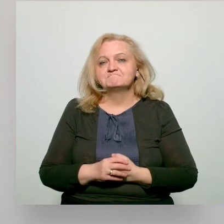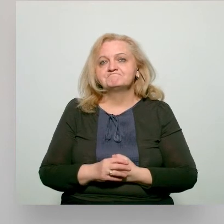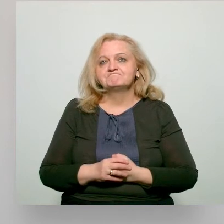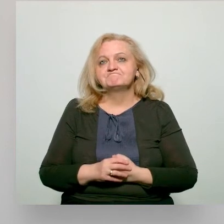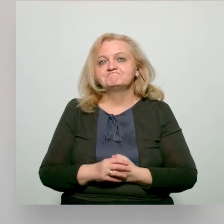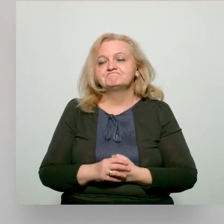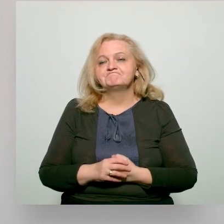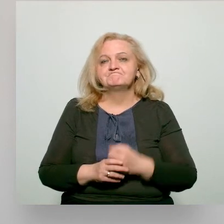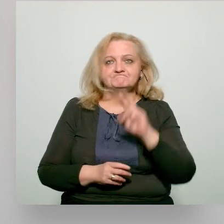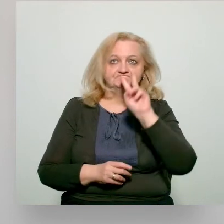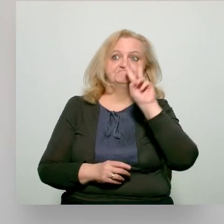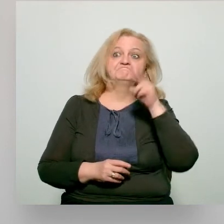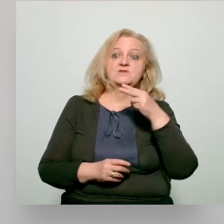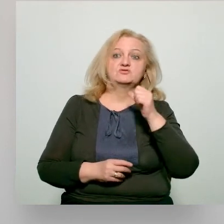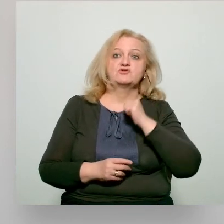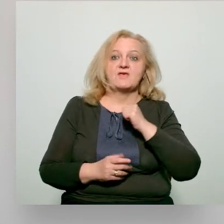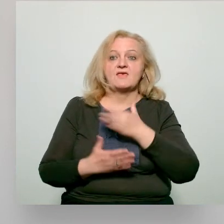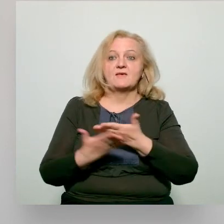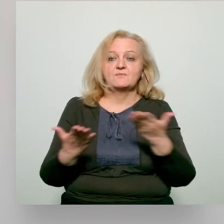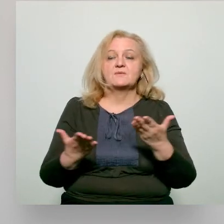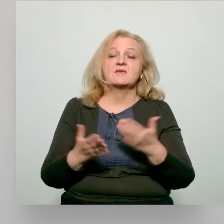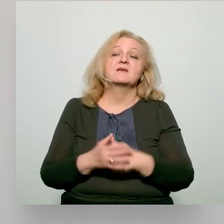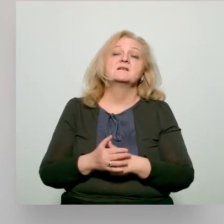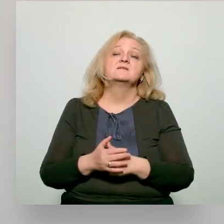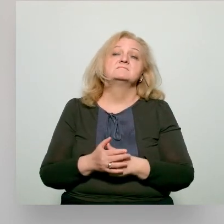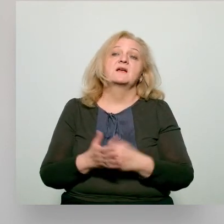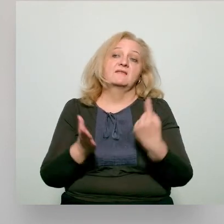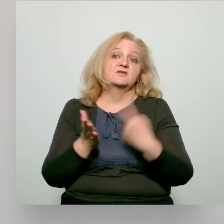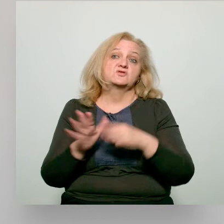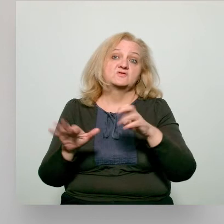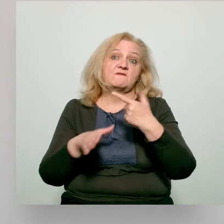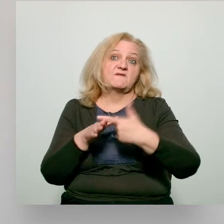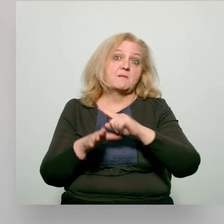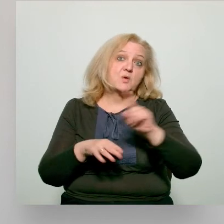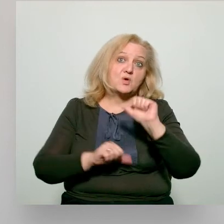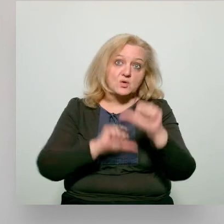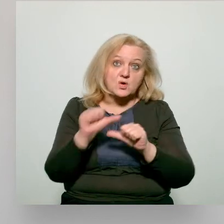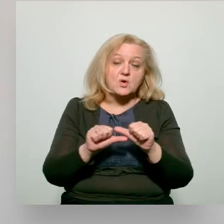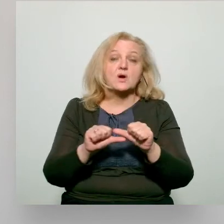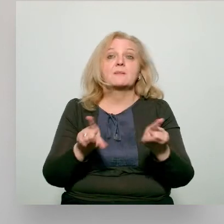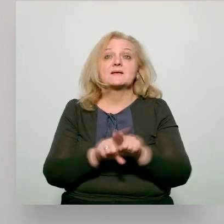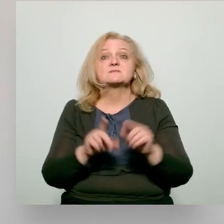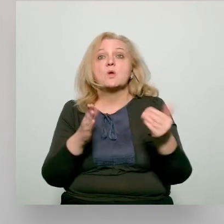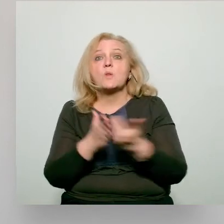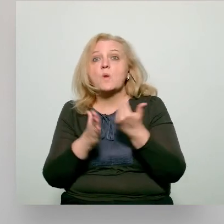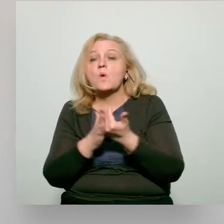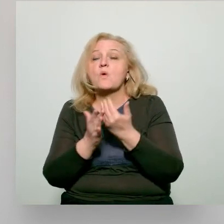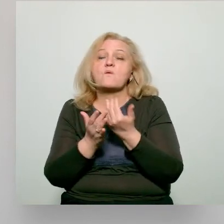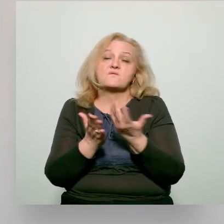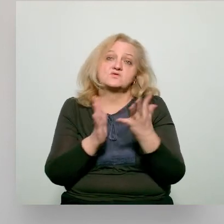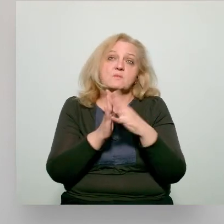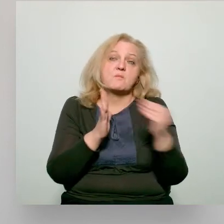postrzegała siebie w wieku XX i w bardziej nowoczesnych modelach, postrzegała siebie